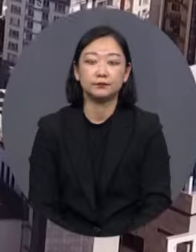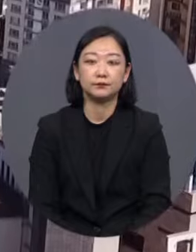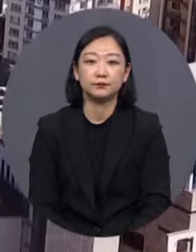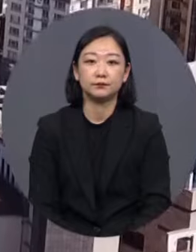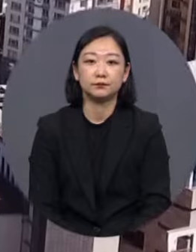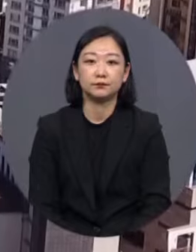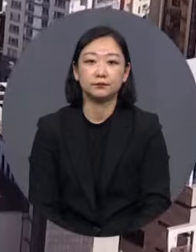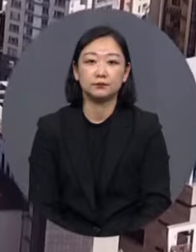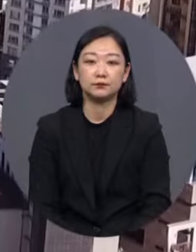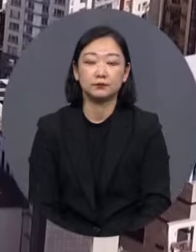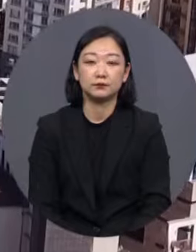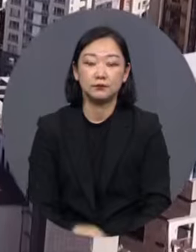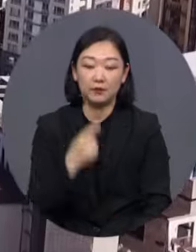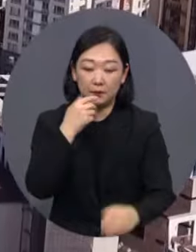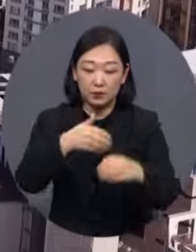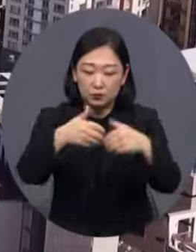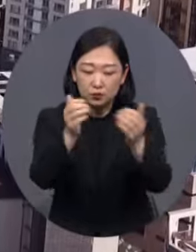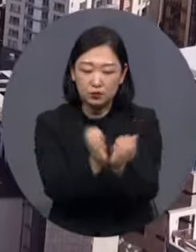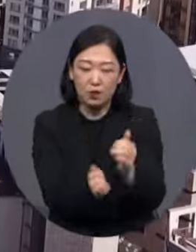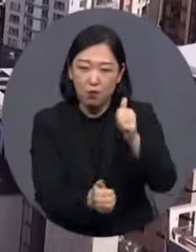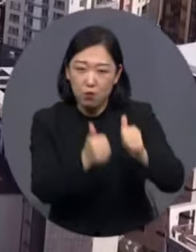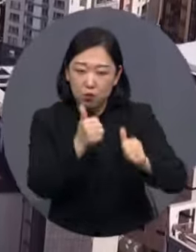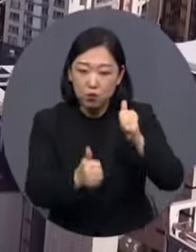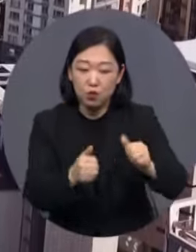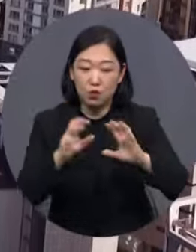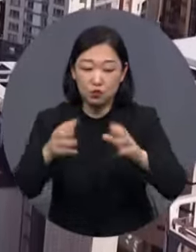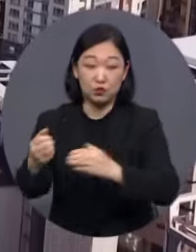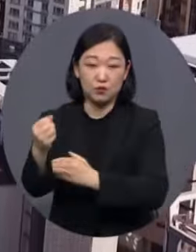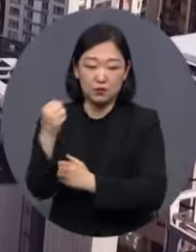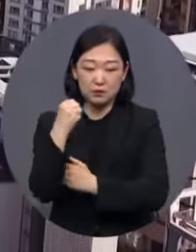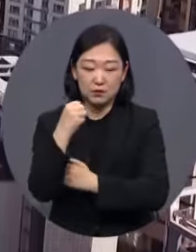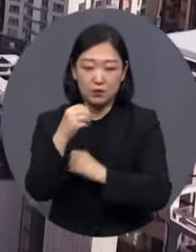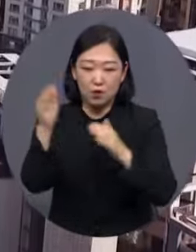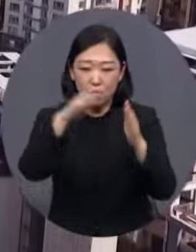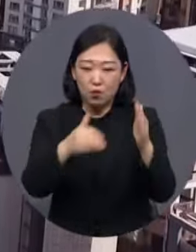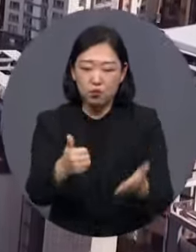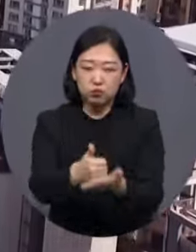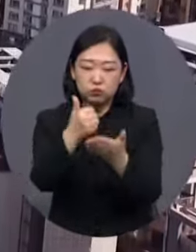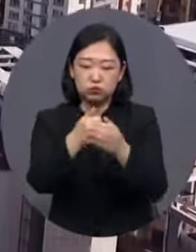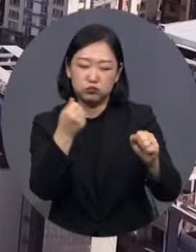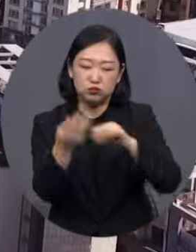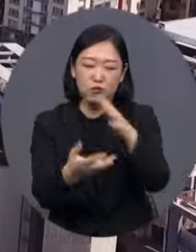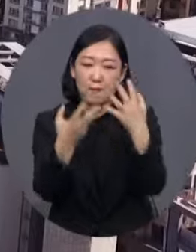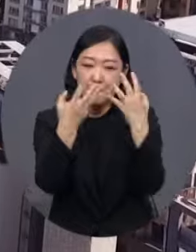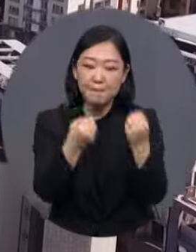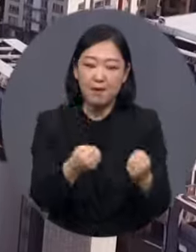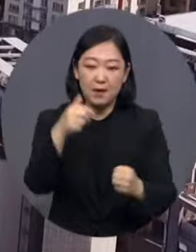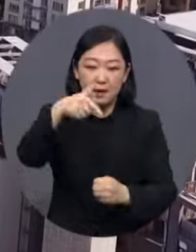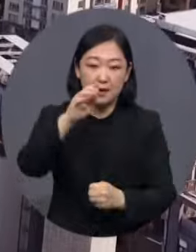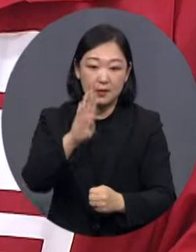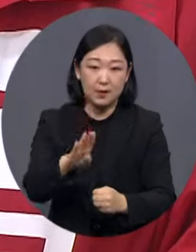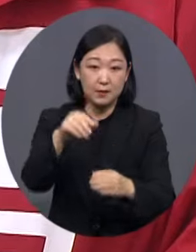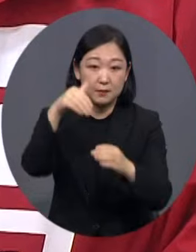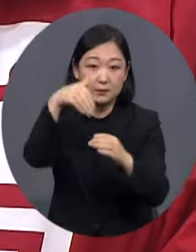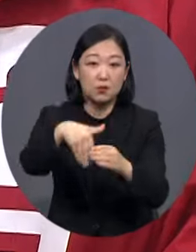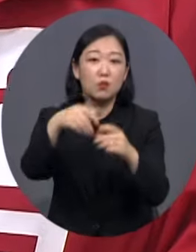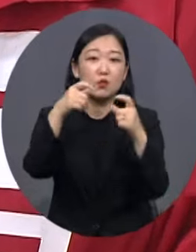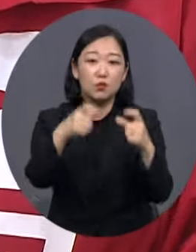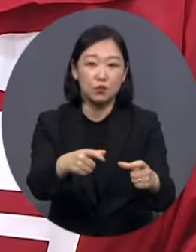기자입니다 민주당의 치열한 경성과 국민의 힘의 전략공천 등으로 논란이 많았던 제주시 갑선거구